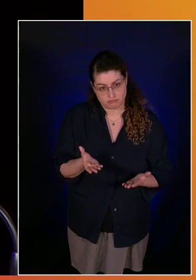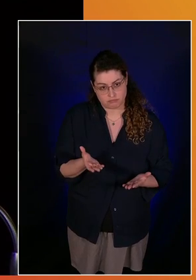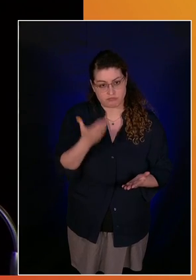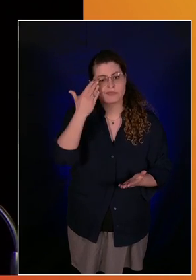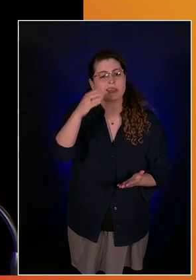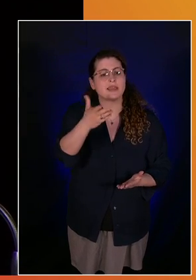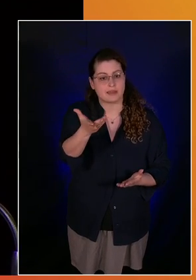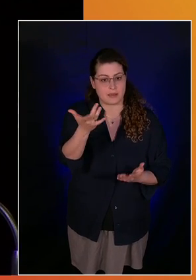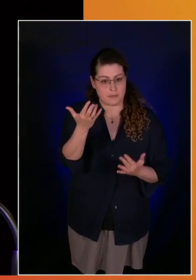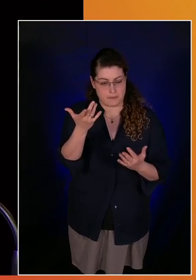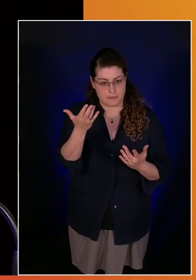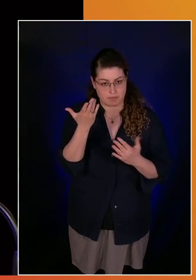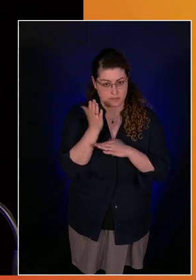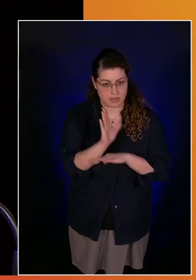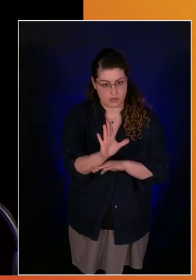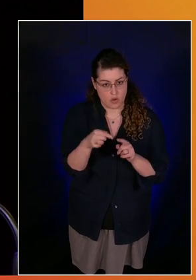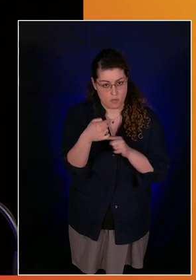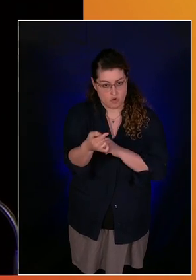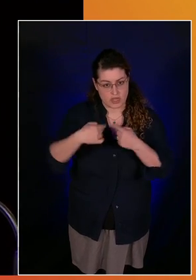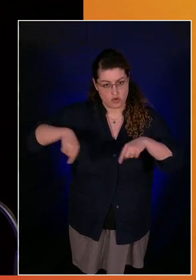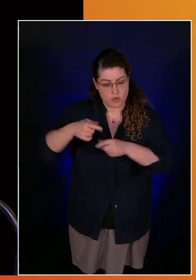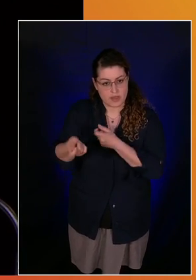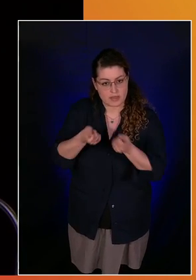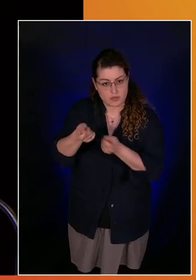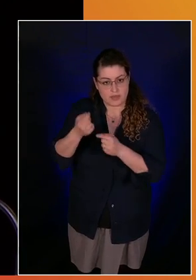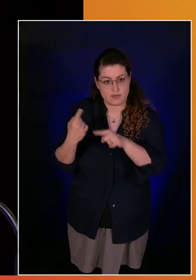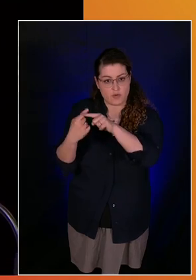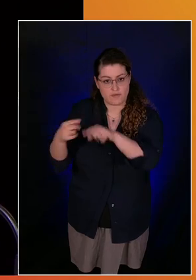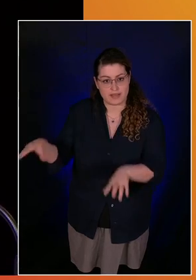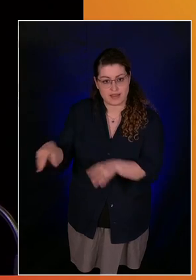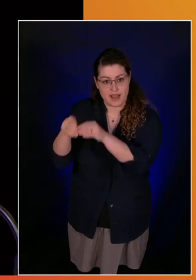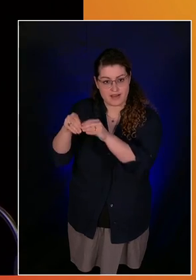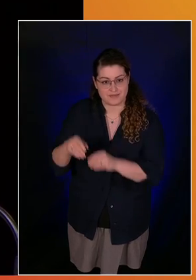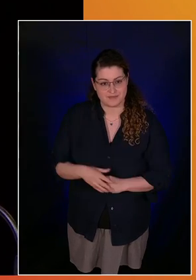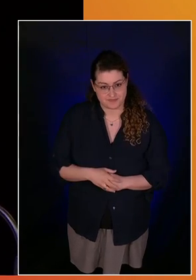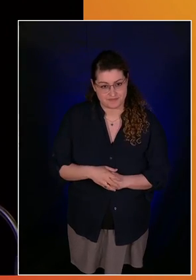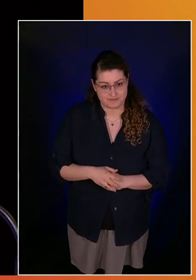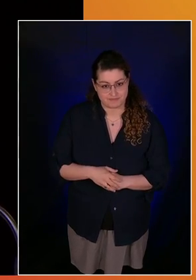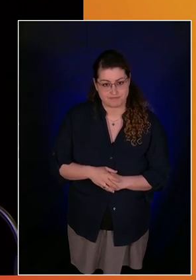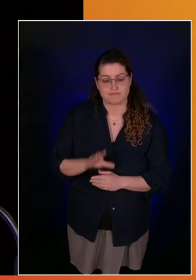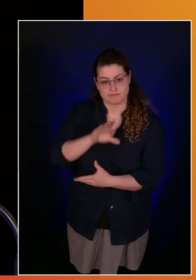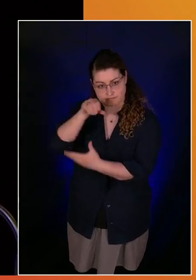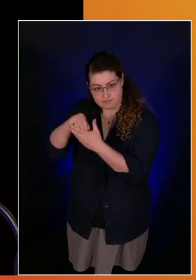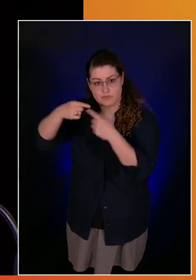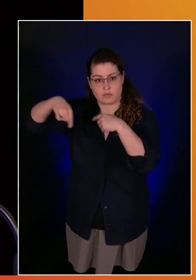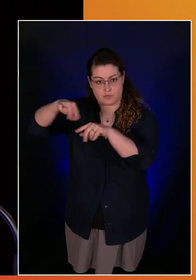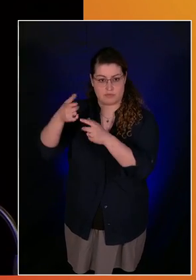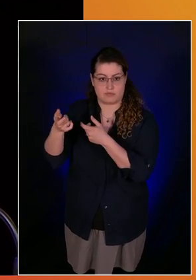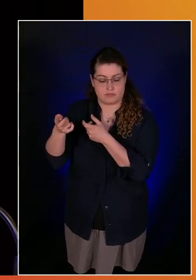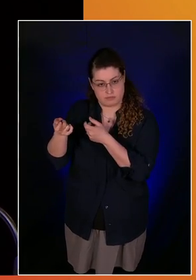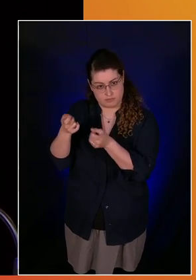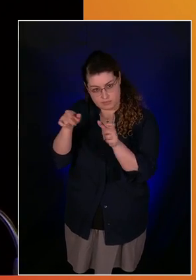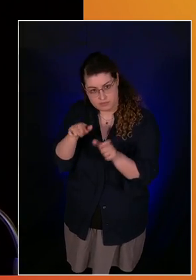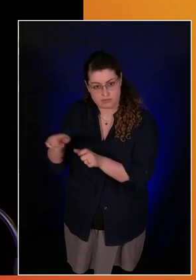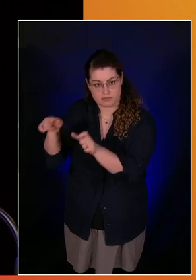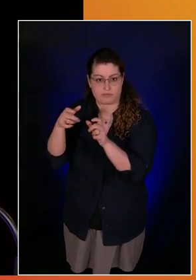la présentation de la prochaine commission confédéral de la commission financière de contrôle